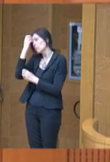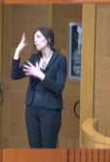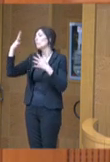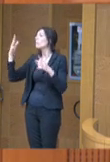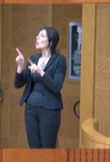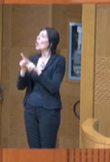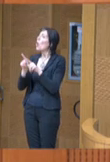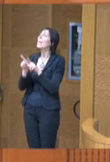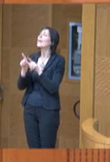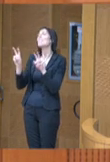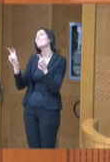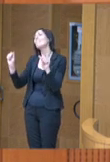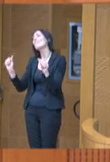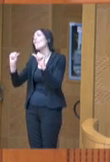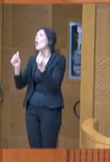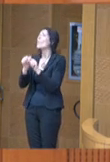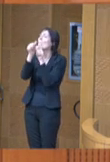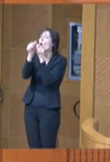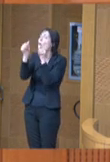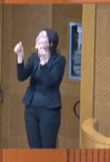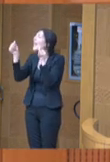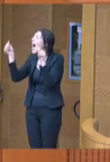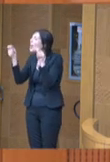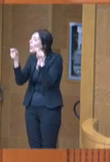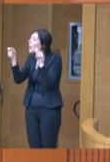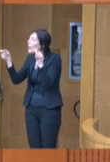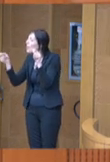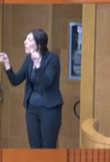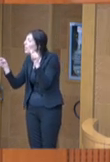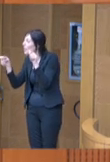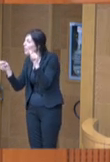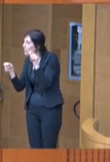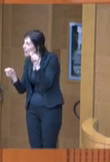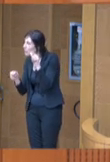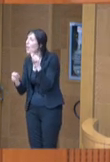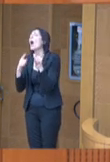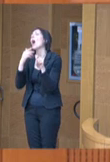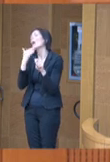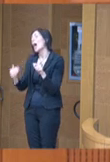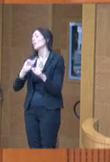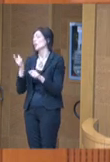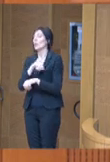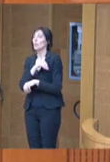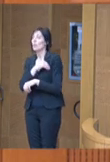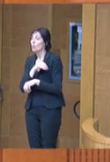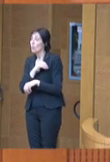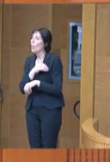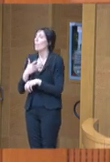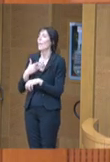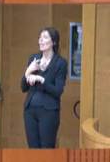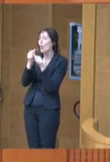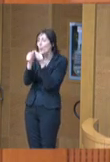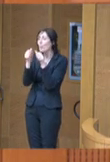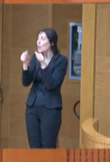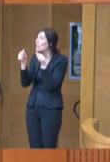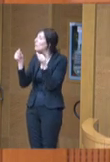un mosaico in costruzione in itinere, realizzato grazie alla presenza di tutti i nostri studenti che rappresentano le molte tessere del